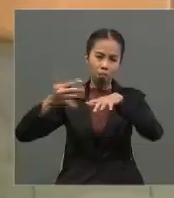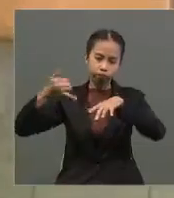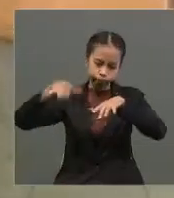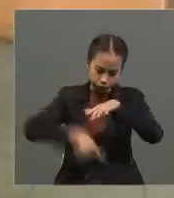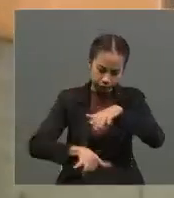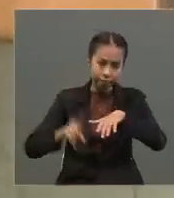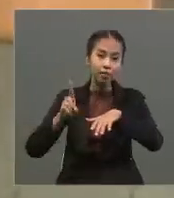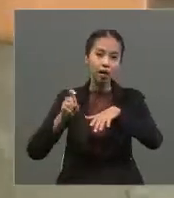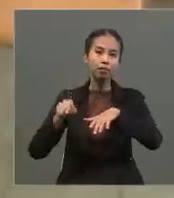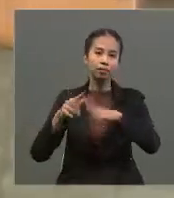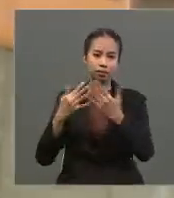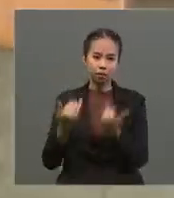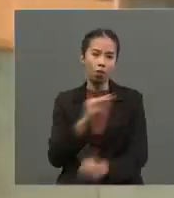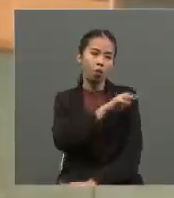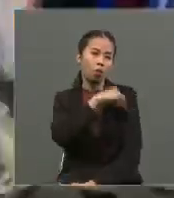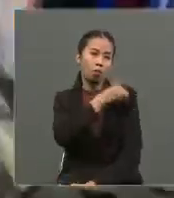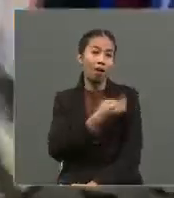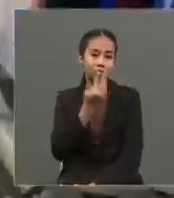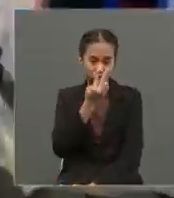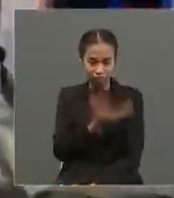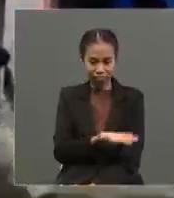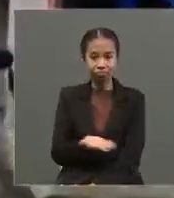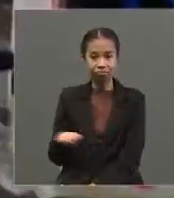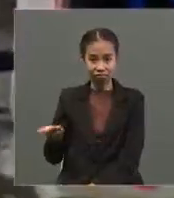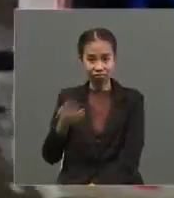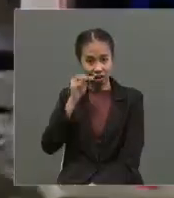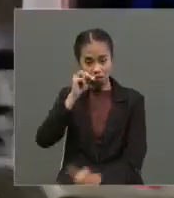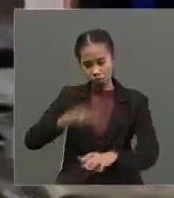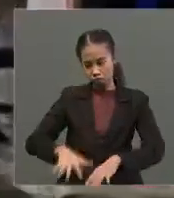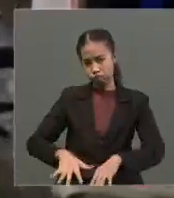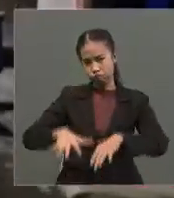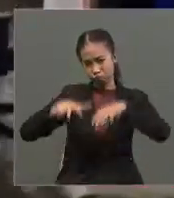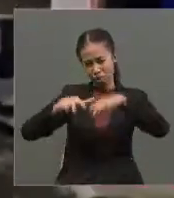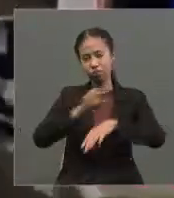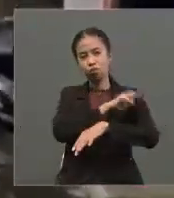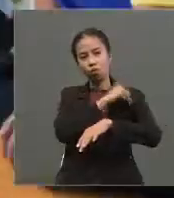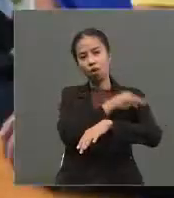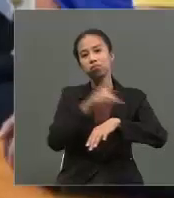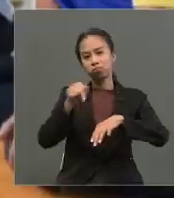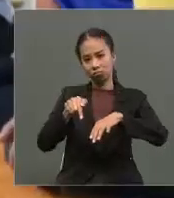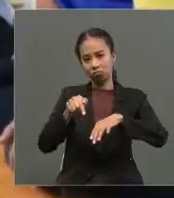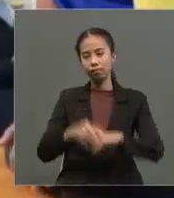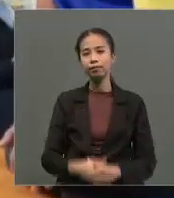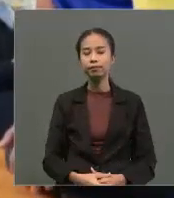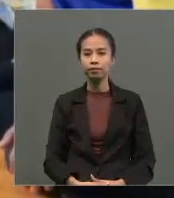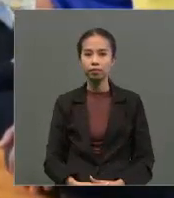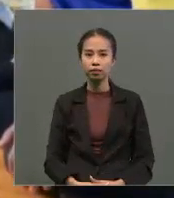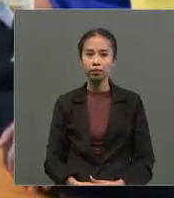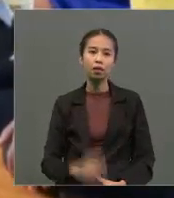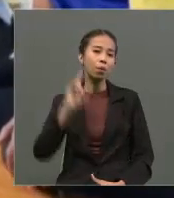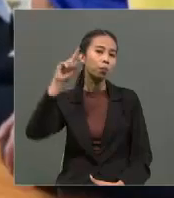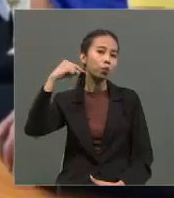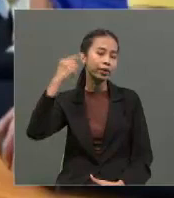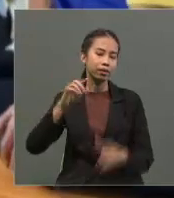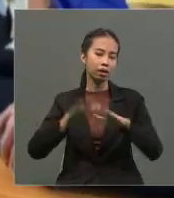ากาศภายในโรงพยาบาลนะคุณผู้ชมครับที่น้ำเนี่ยท่วมเข้าในพื้นที่ของโรงพยาบาลนะครับซึ่งเด็กหญิง